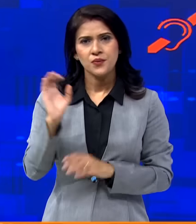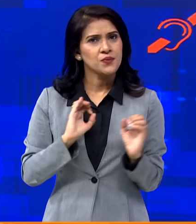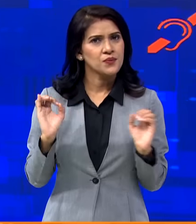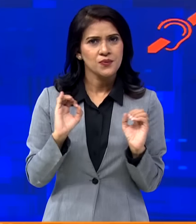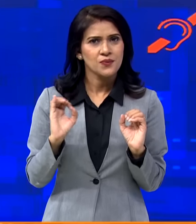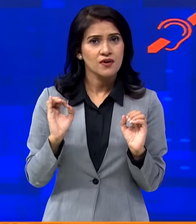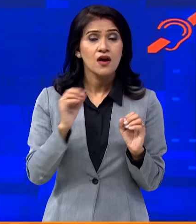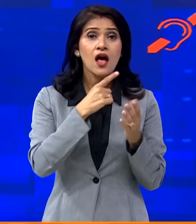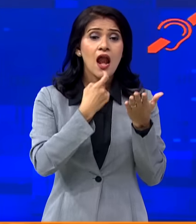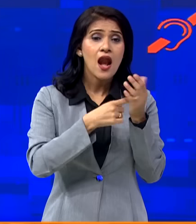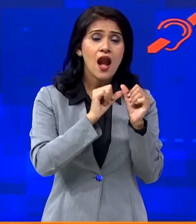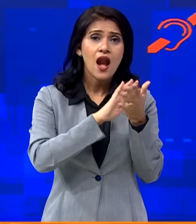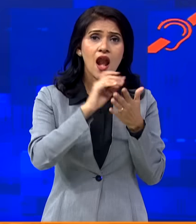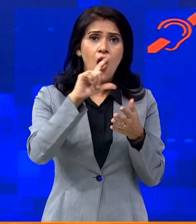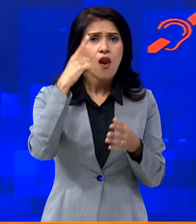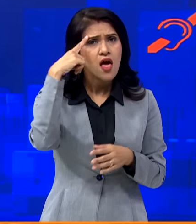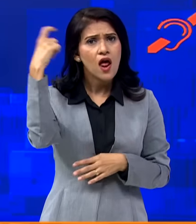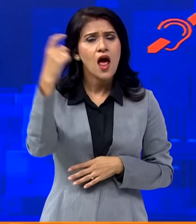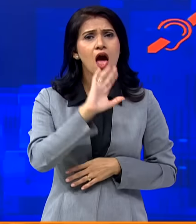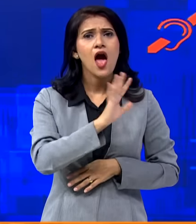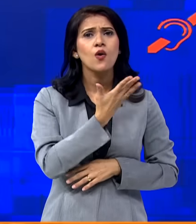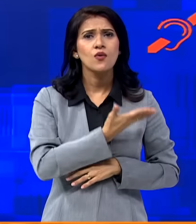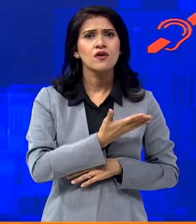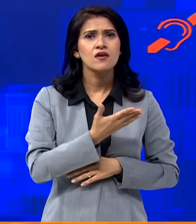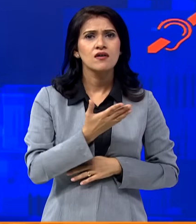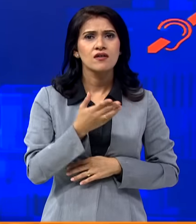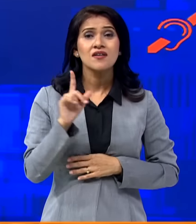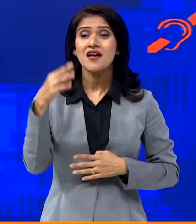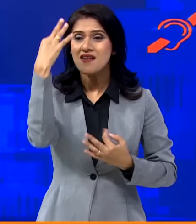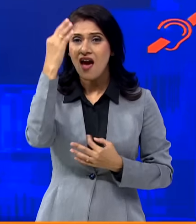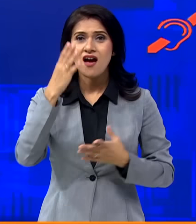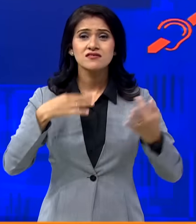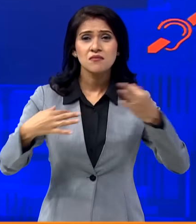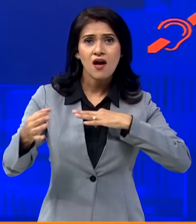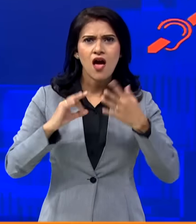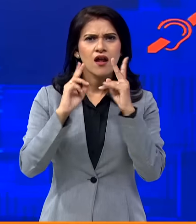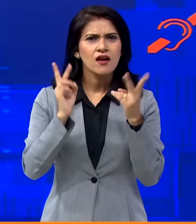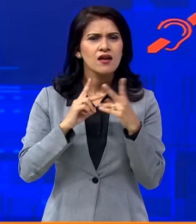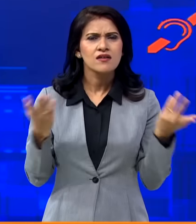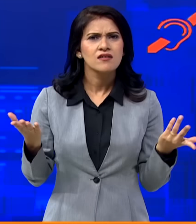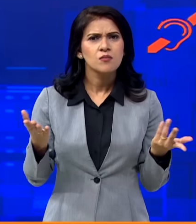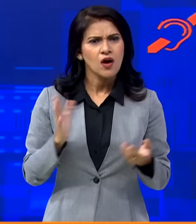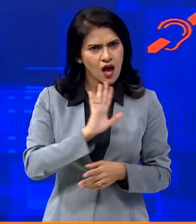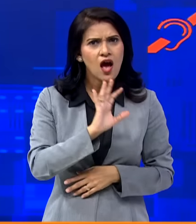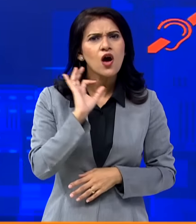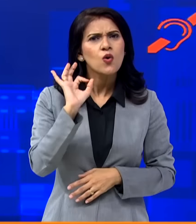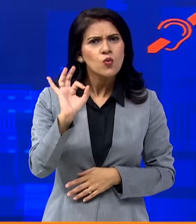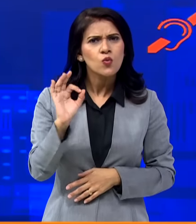गाना हो रहा है अरे बिल्कुल वो कोई मातम का मौका थोड़ी था भगवान राम